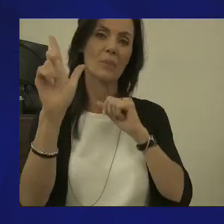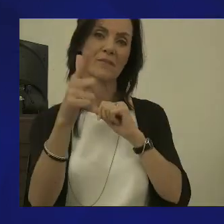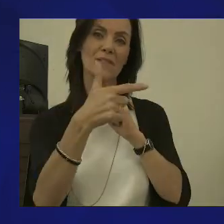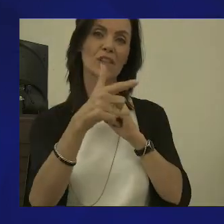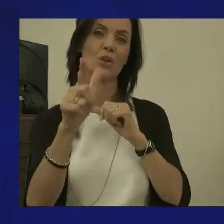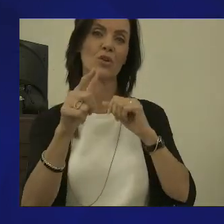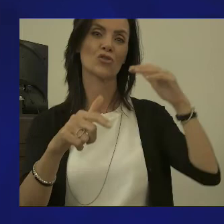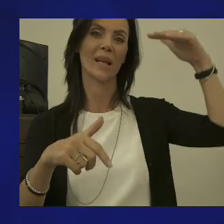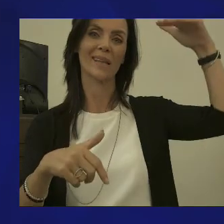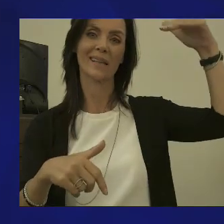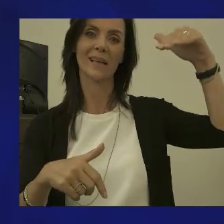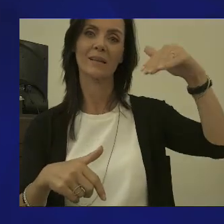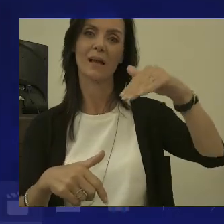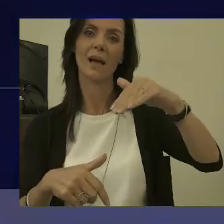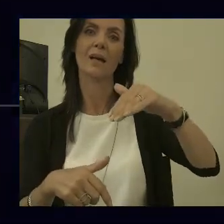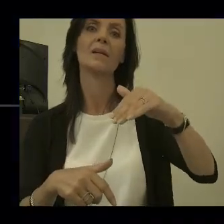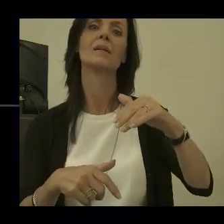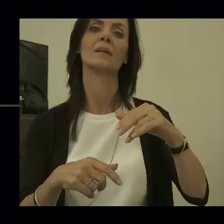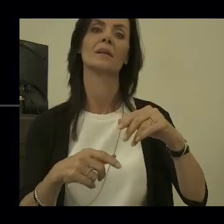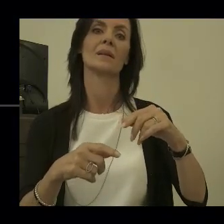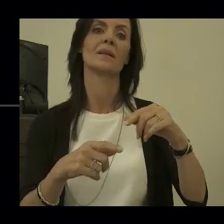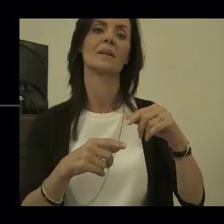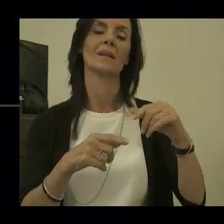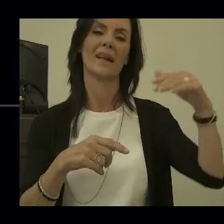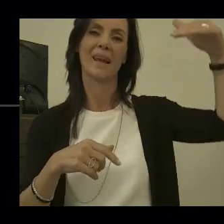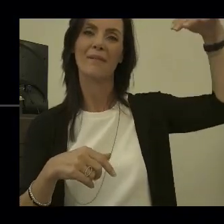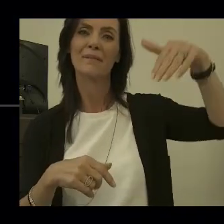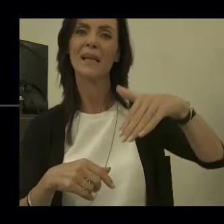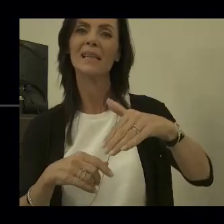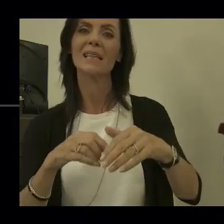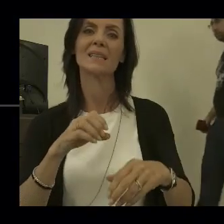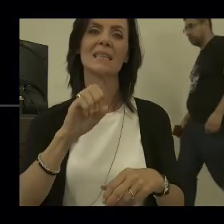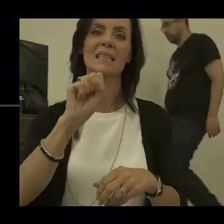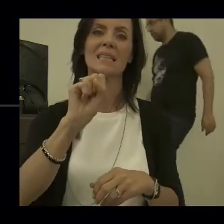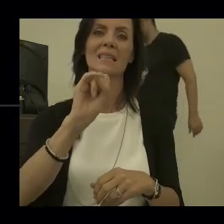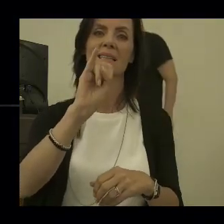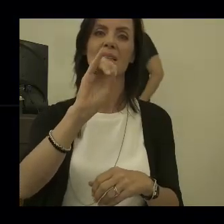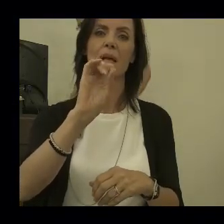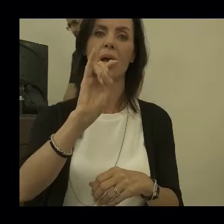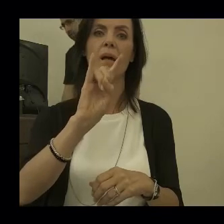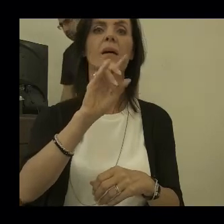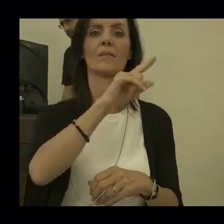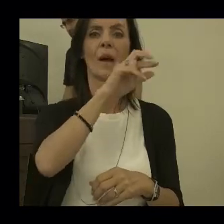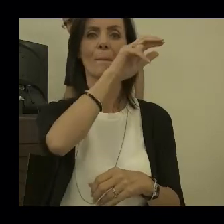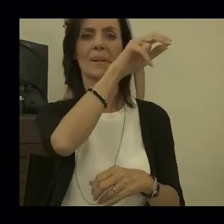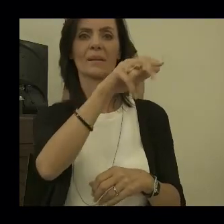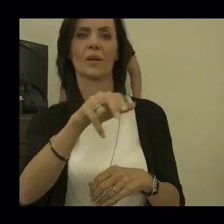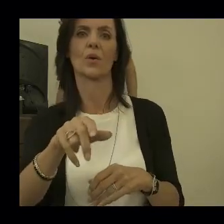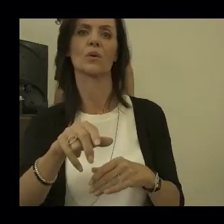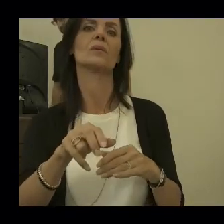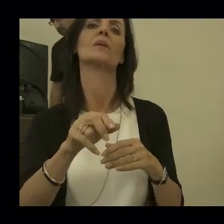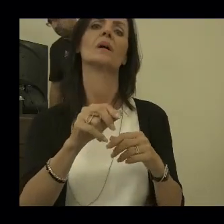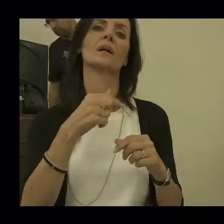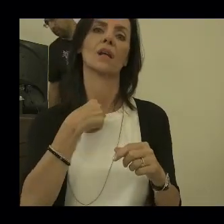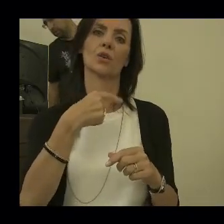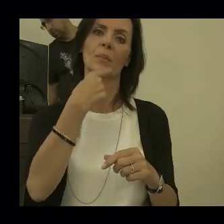של הירידה המדוברת לוואדי שיח. אלו המדרגות המדוברות, מצד ימין